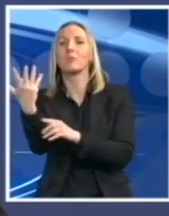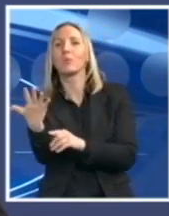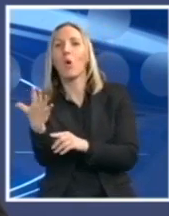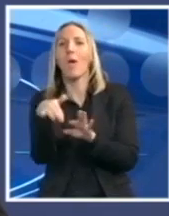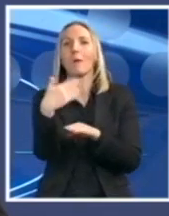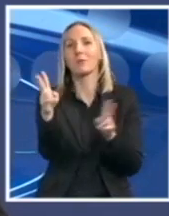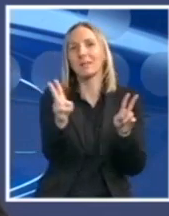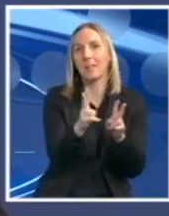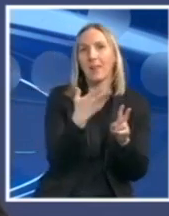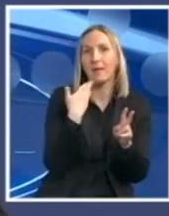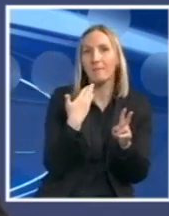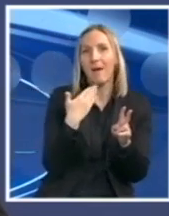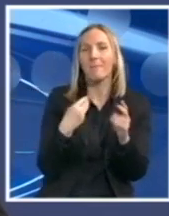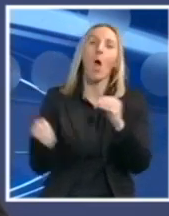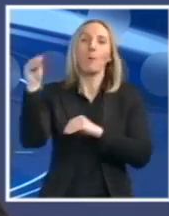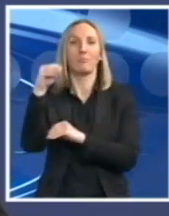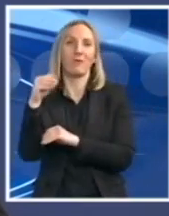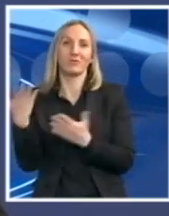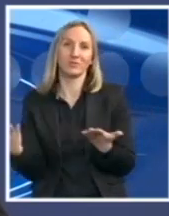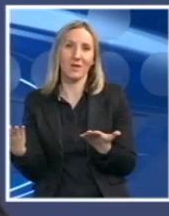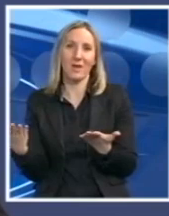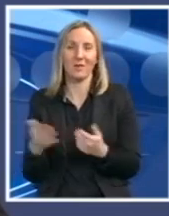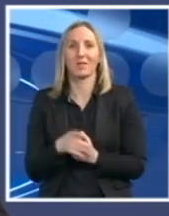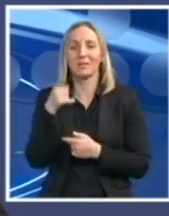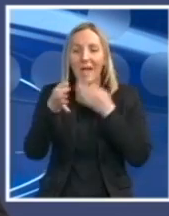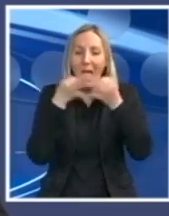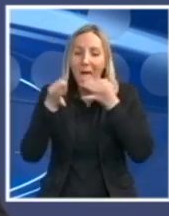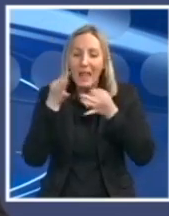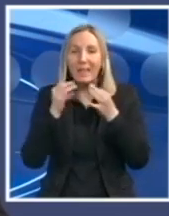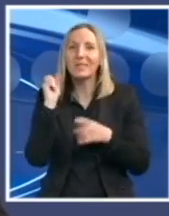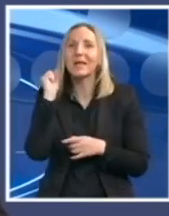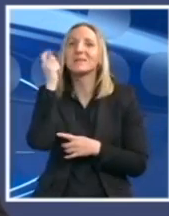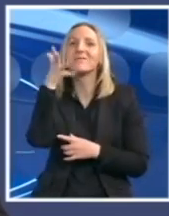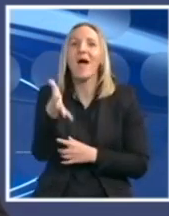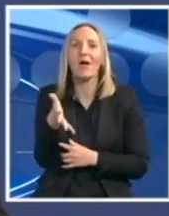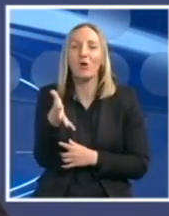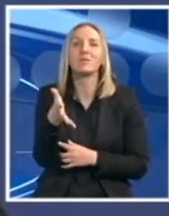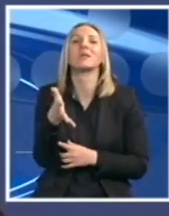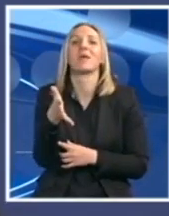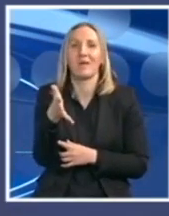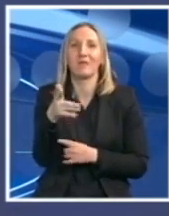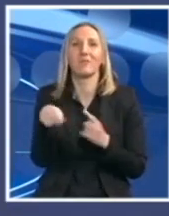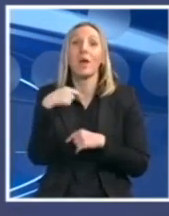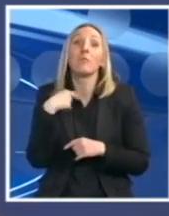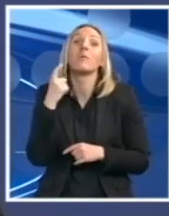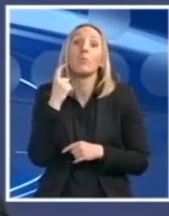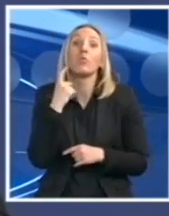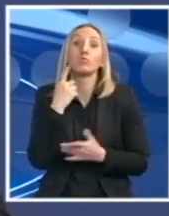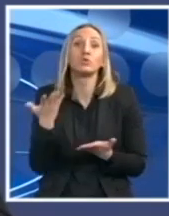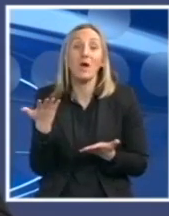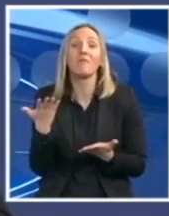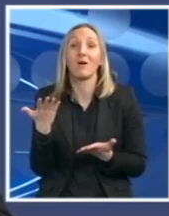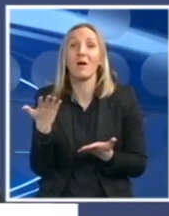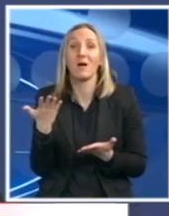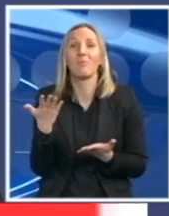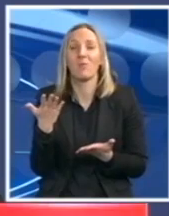toga nemate jedno vreme, tako da ta analitika u hodu koju mi pokušavamo sa vama